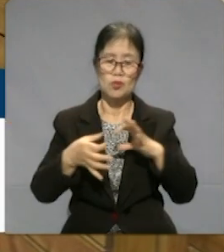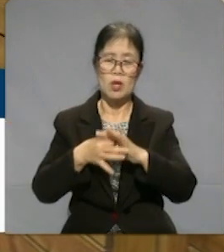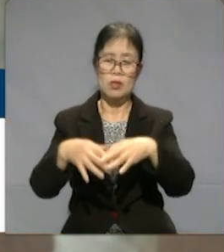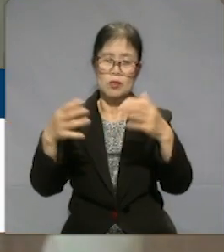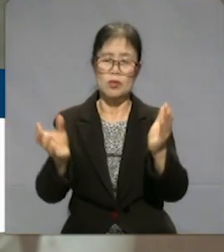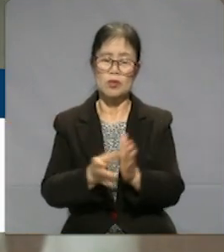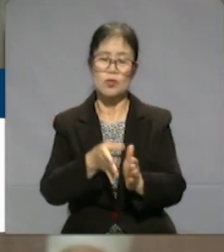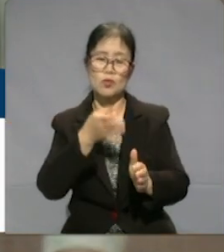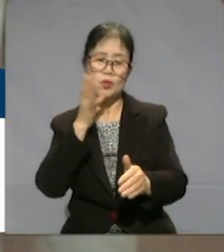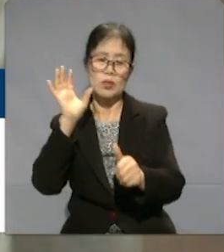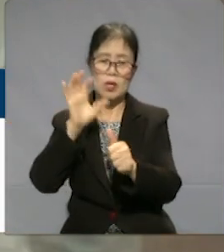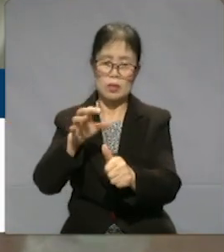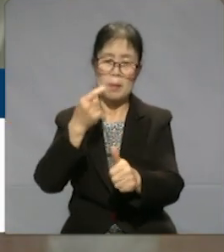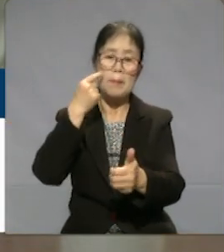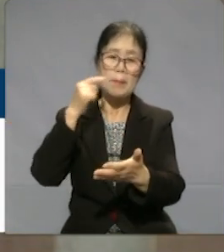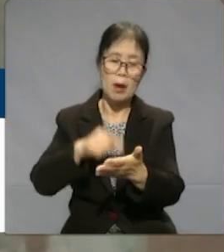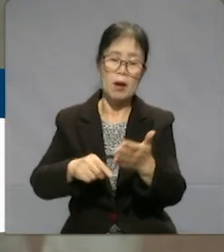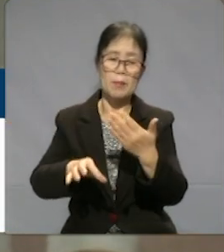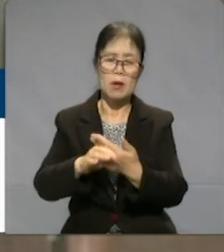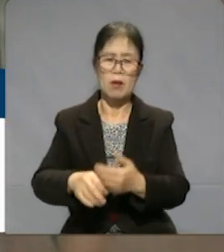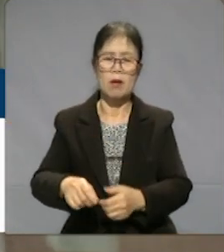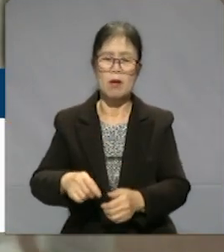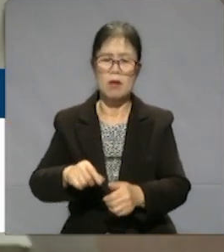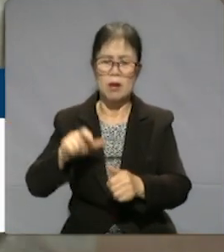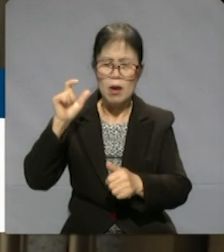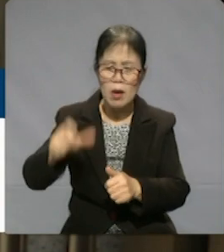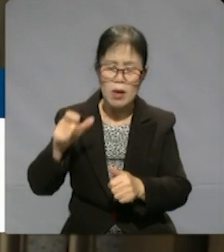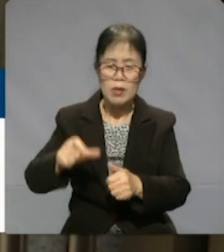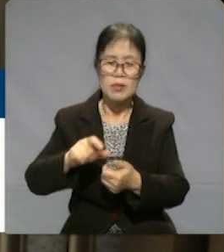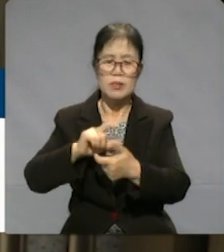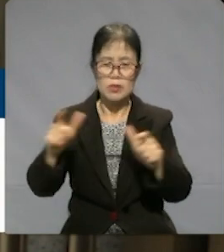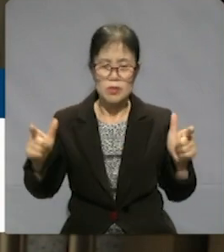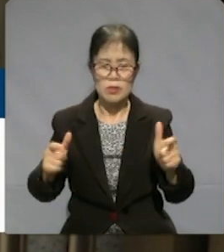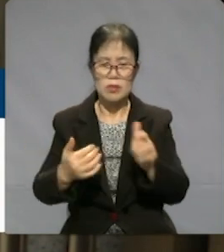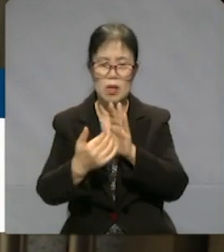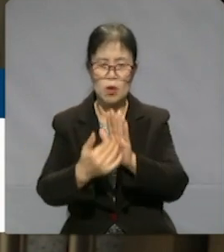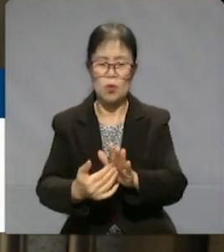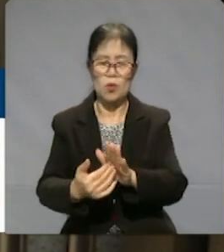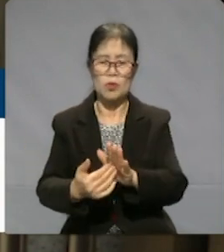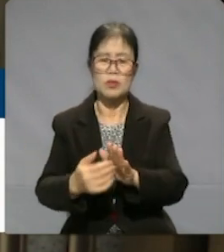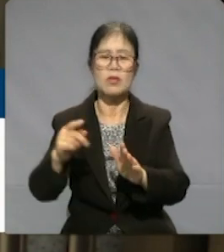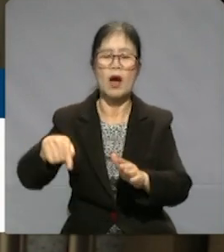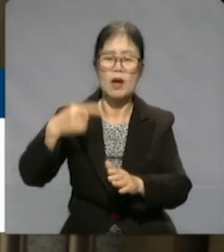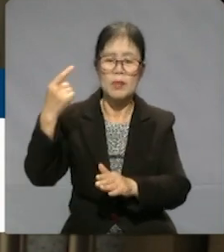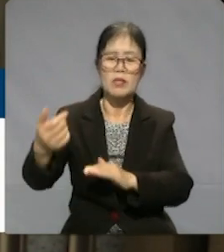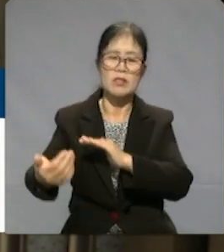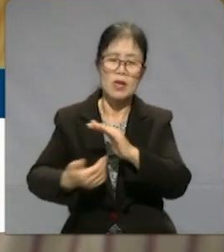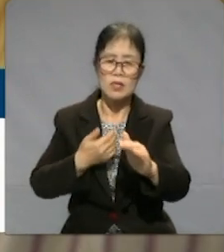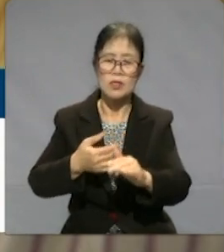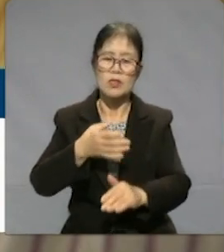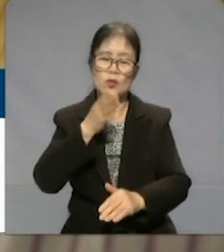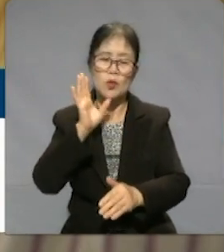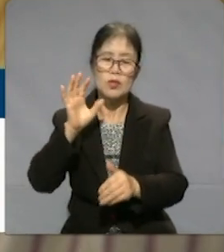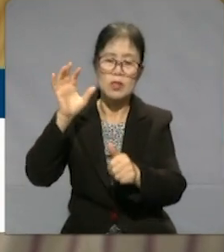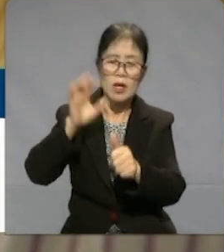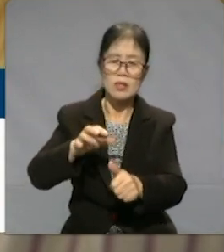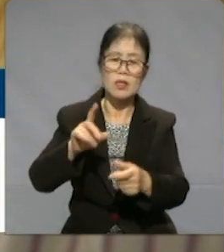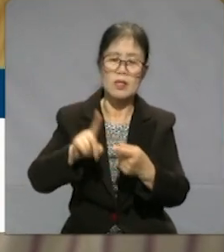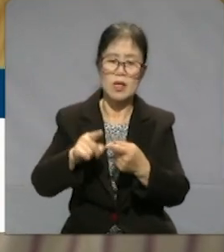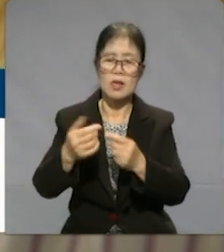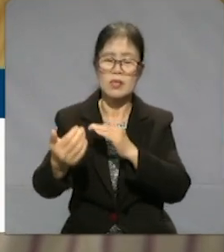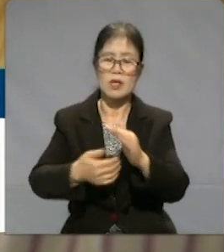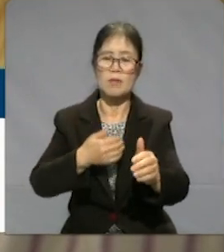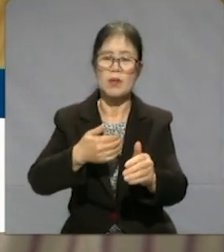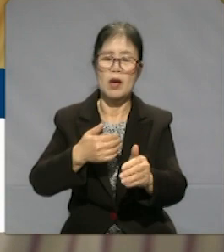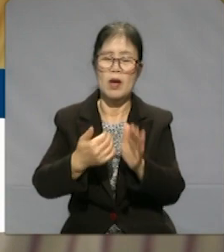좀 노인학대가 발견이 되면 좀 강력하게 이런 것들을 대응을 하고, 그 다음에 사전에 이